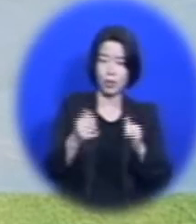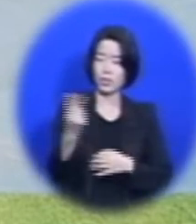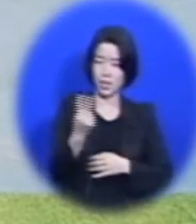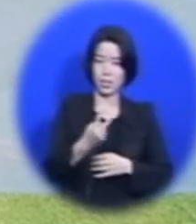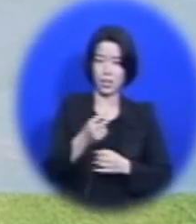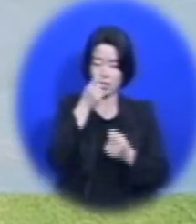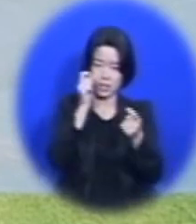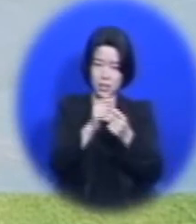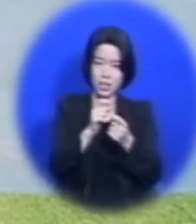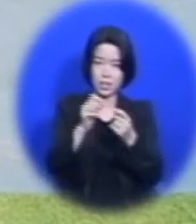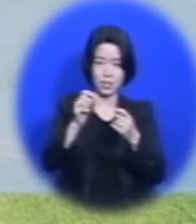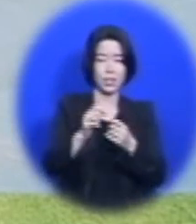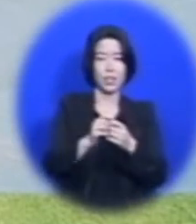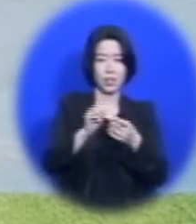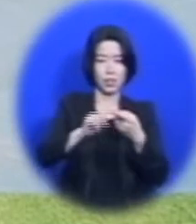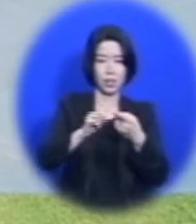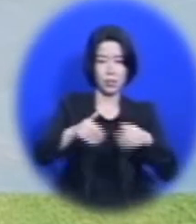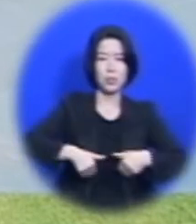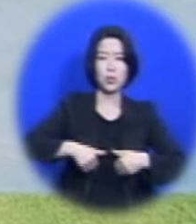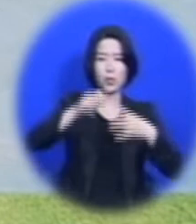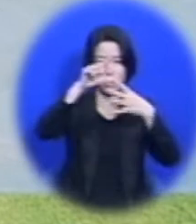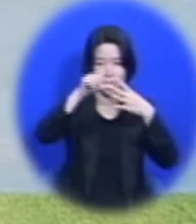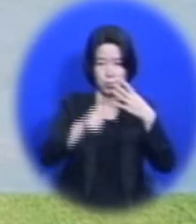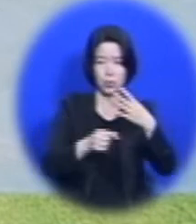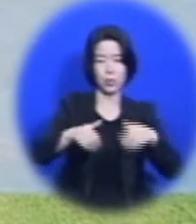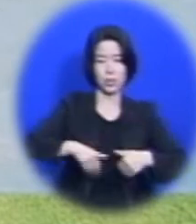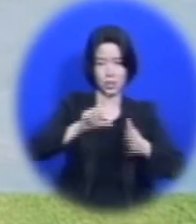일은 과정이 있는 거예요. 기간이 있는 겁니다.